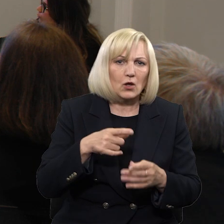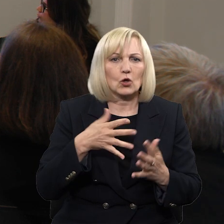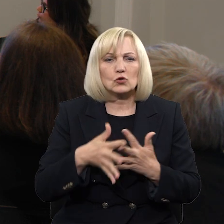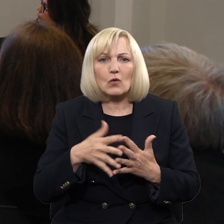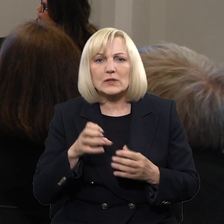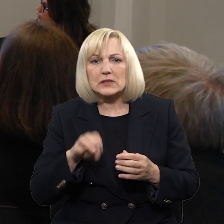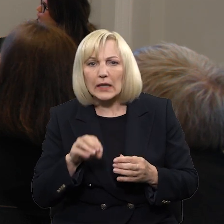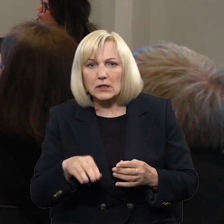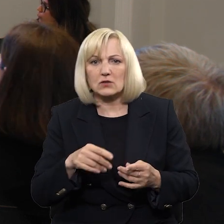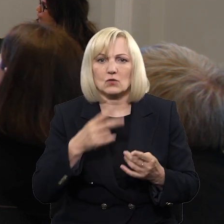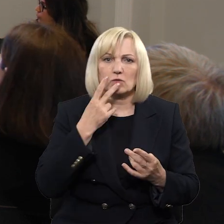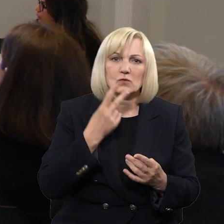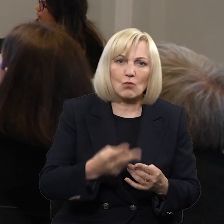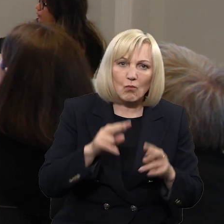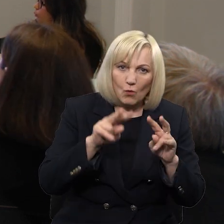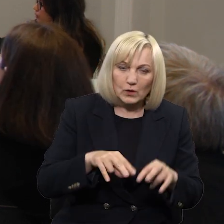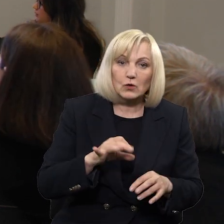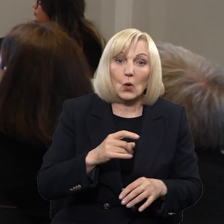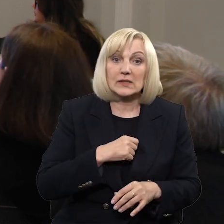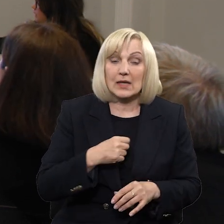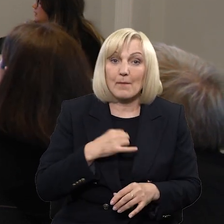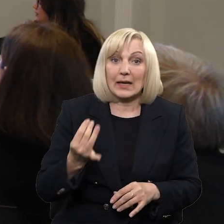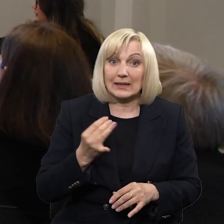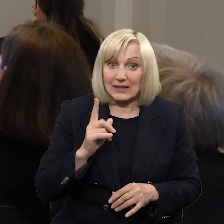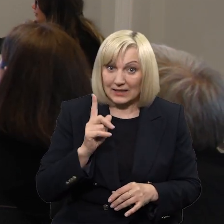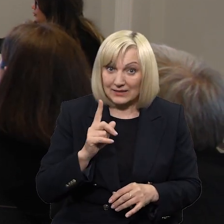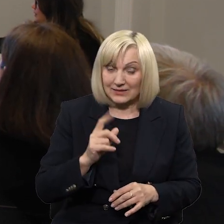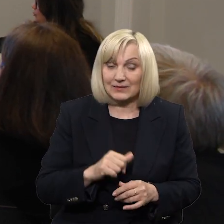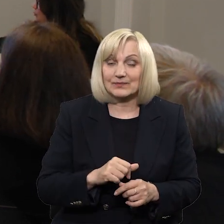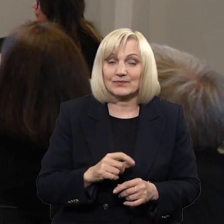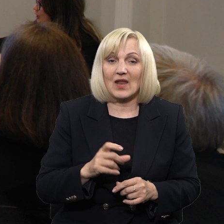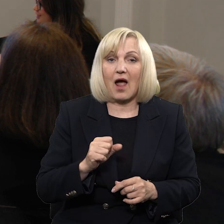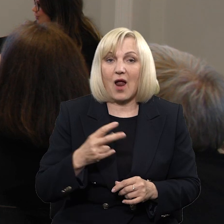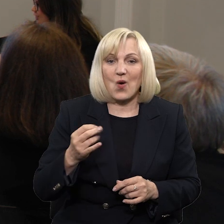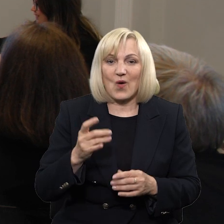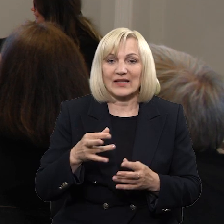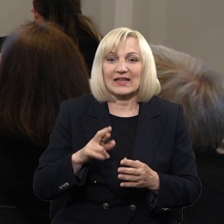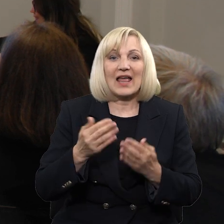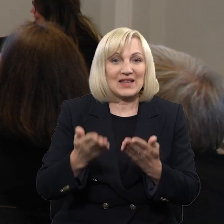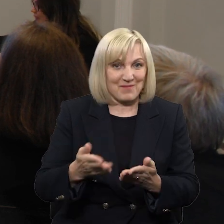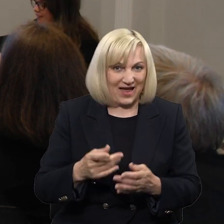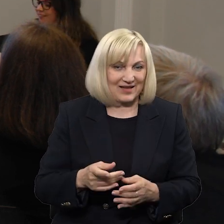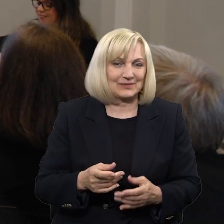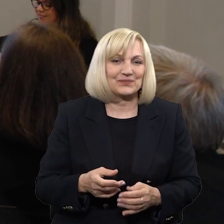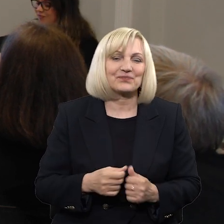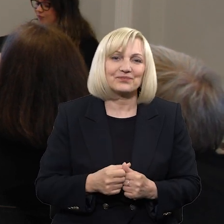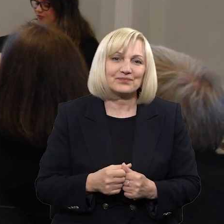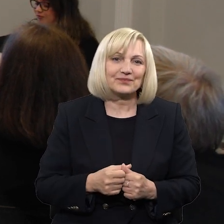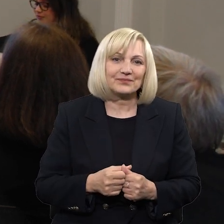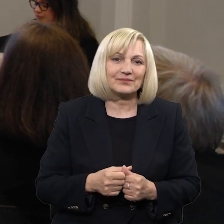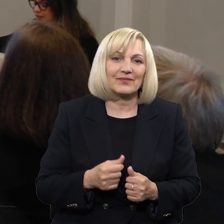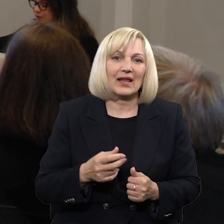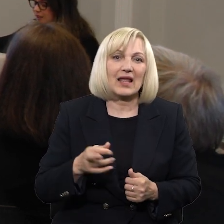изучаем его статистику смотрим Но самое интересное завершение для тебя